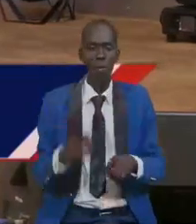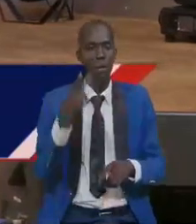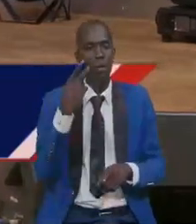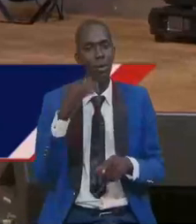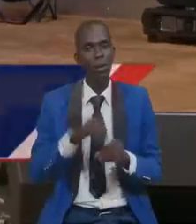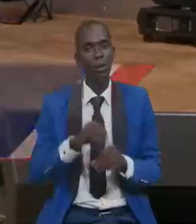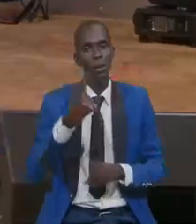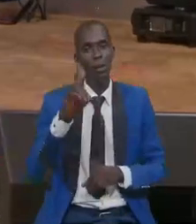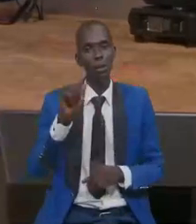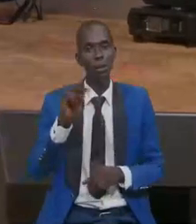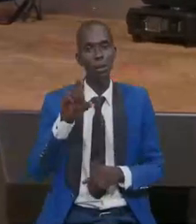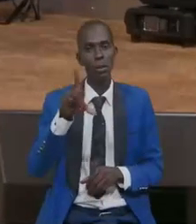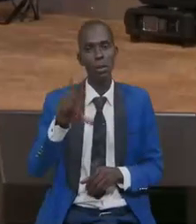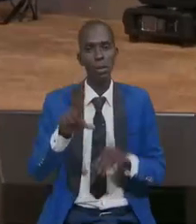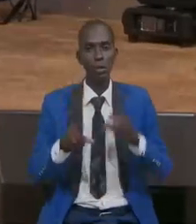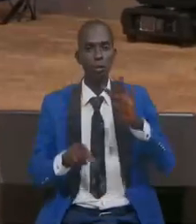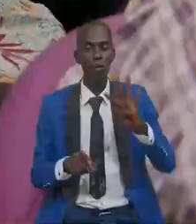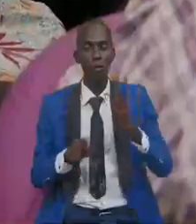Daniel 4, verset 27.